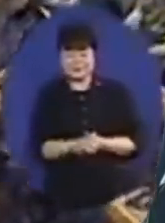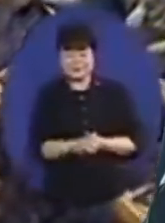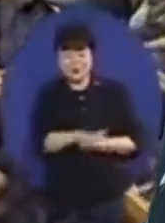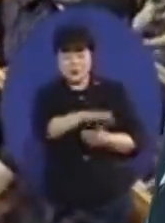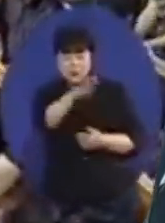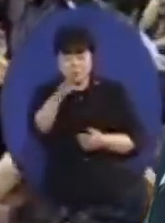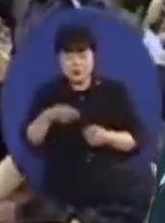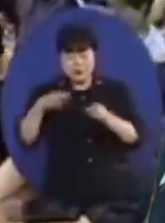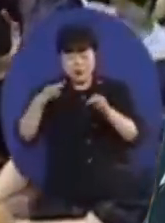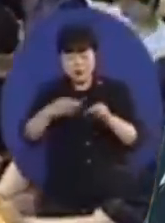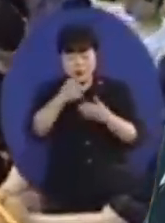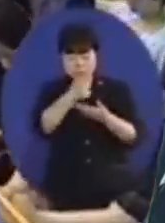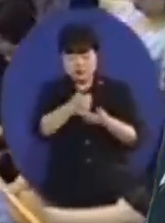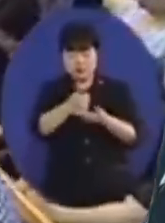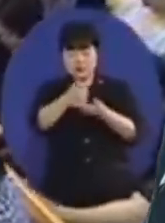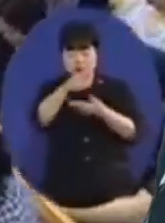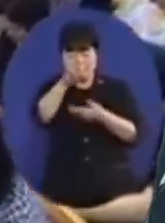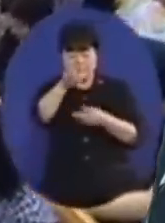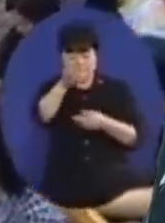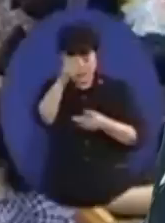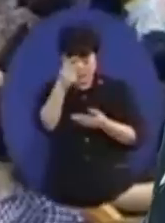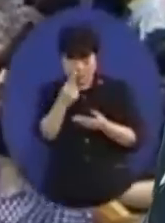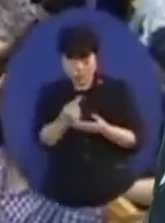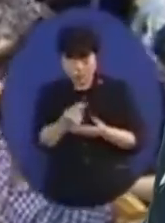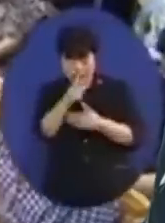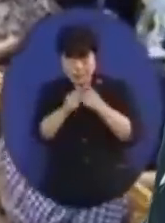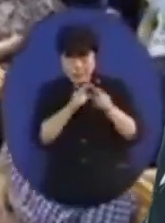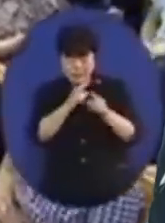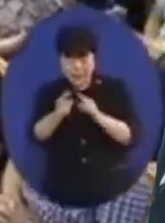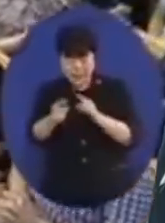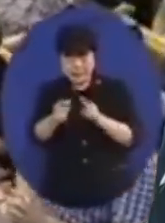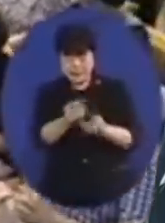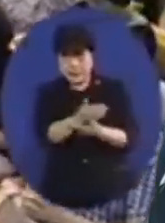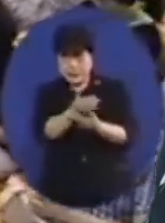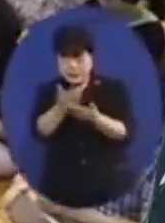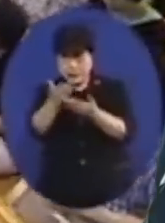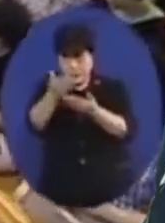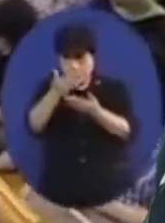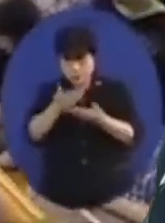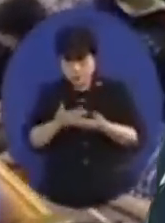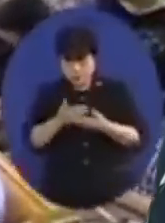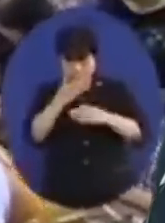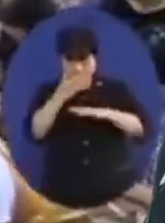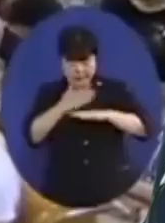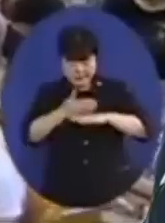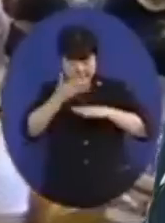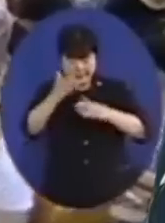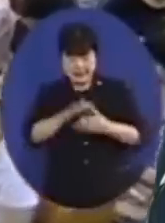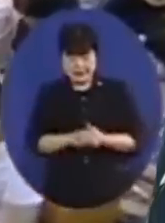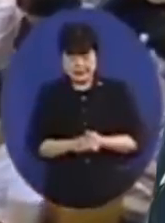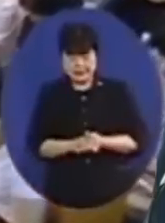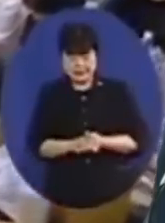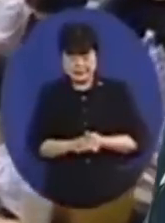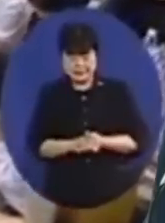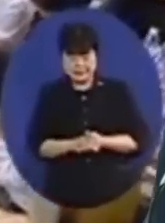우리를 불러서 주의 성전에 오게 하시고 하나님 말씀을 나눌 수 있게 해 주심을 감사합니다